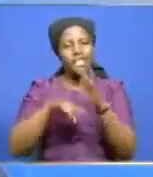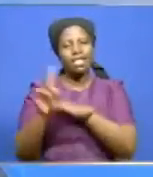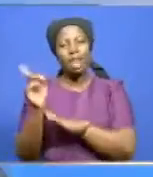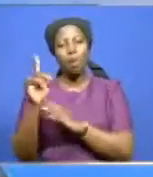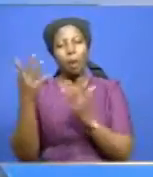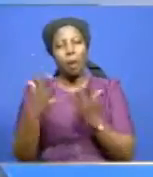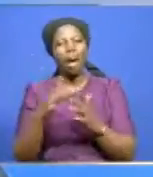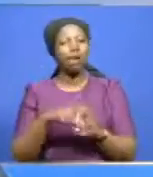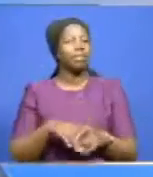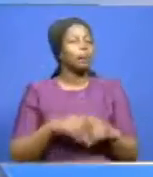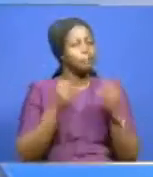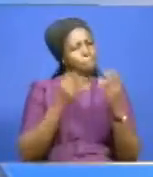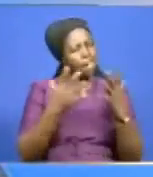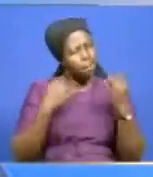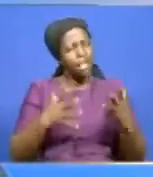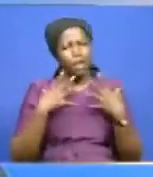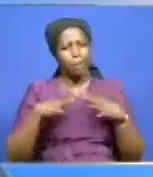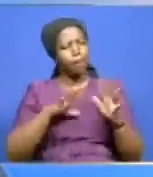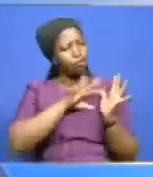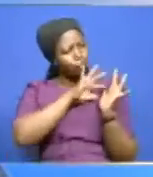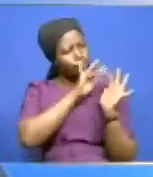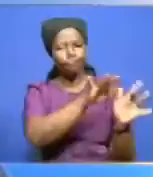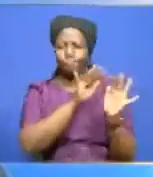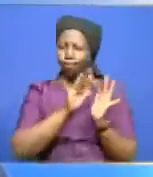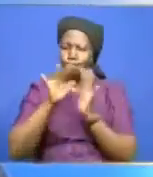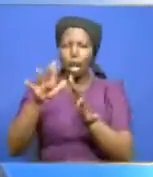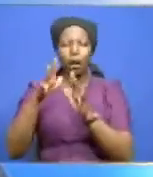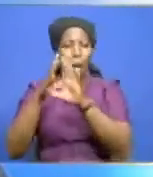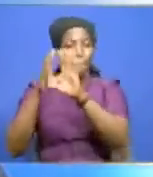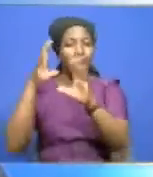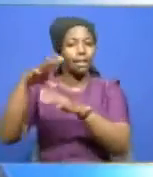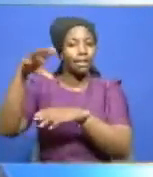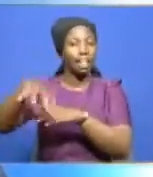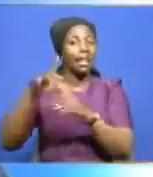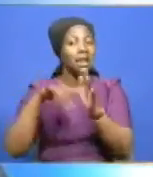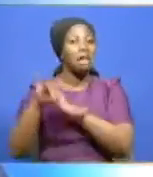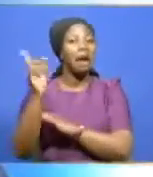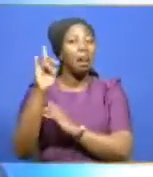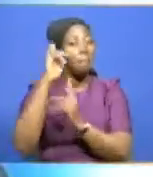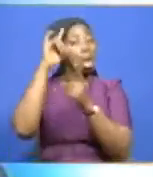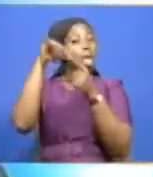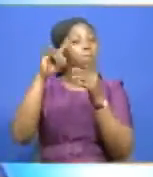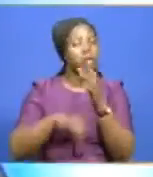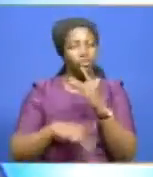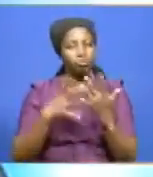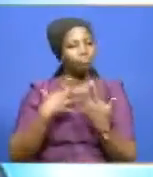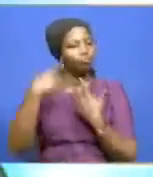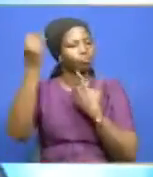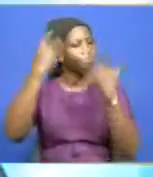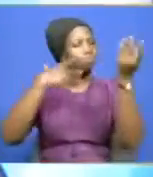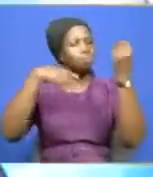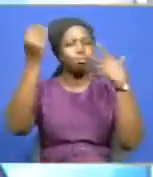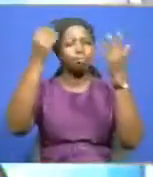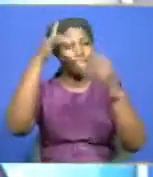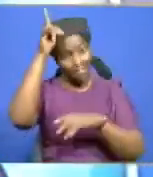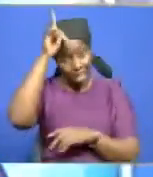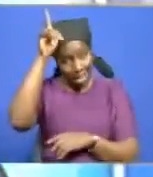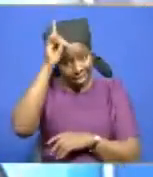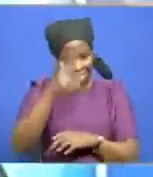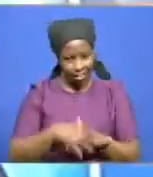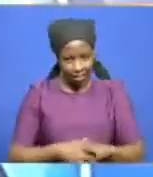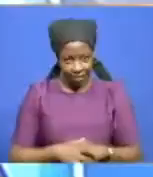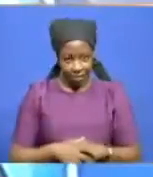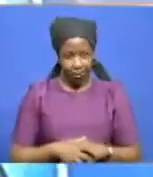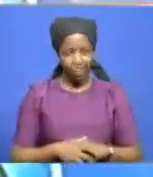wasafiri wakifika kwenye vituo mbalimbali vya mabasi jijini Nairobi katika harakati za dakika za mwisho mwisho za kusafiri kuelekea